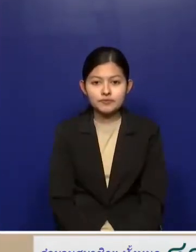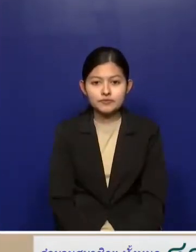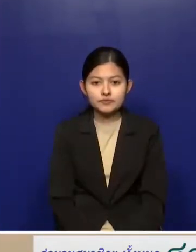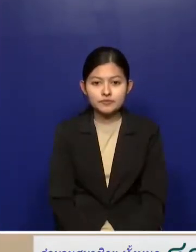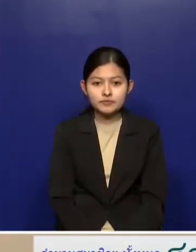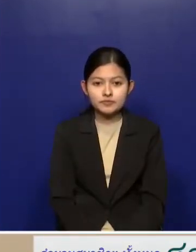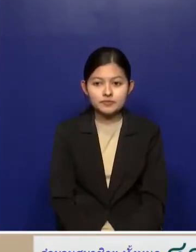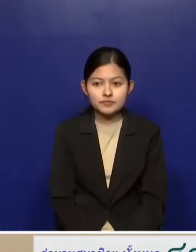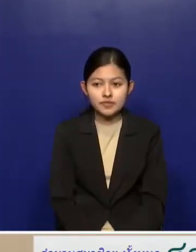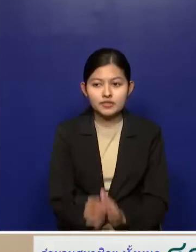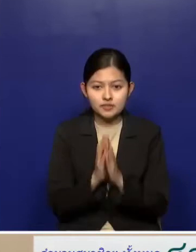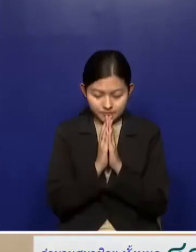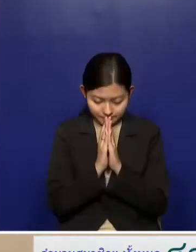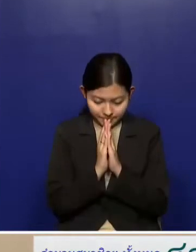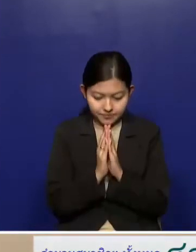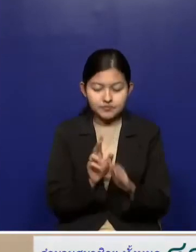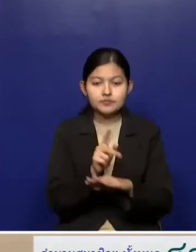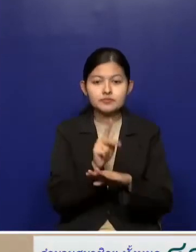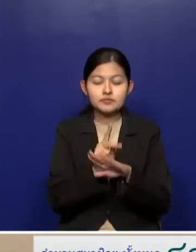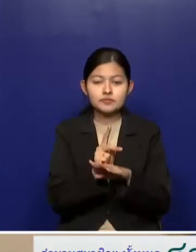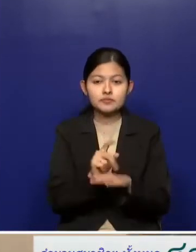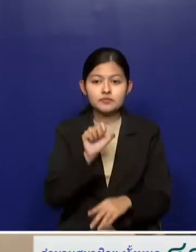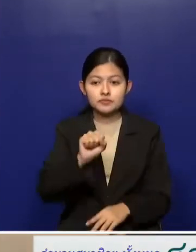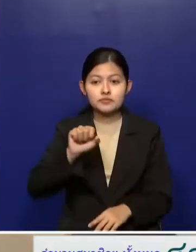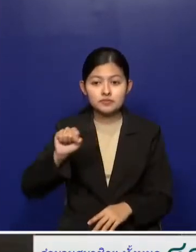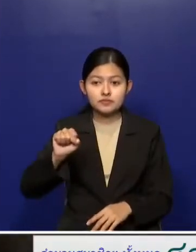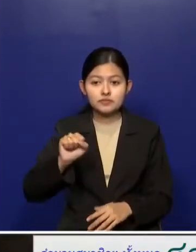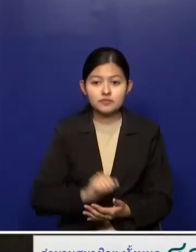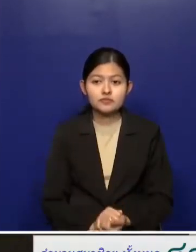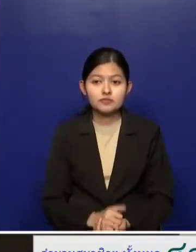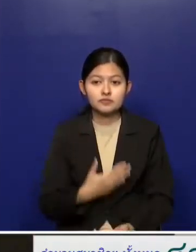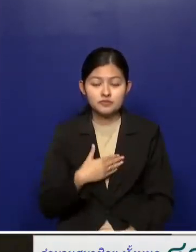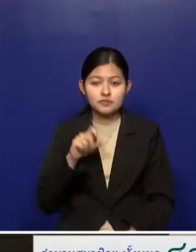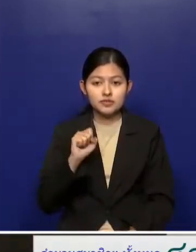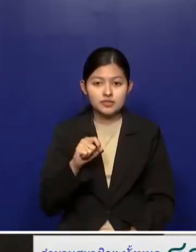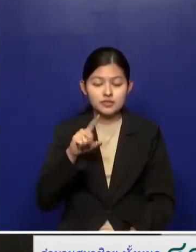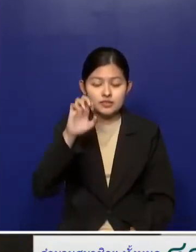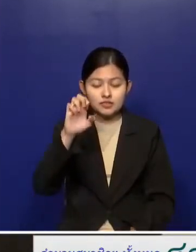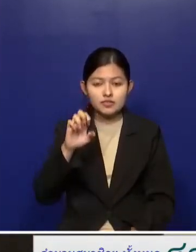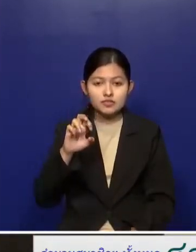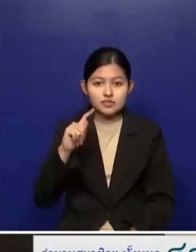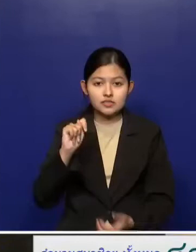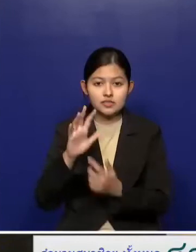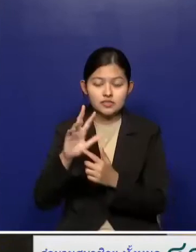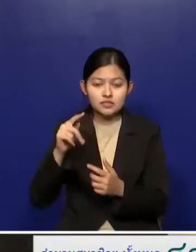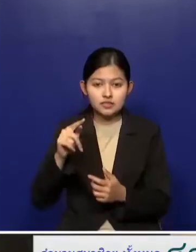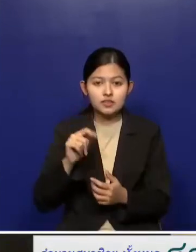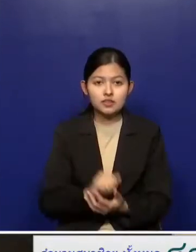กลาบเรียนทานประทานและท่านสอสอค่ะ ดิฉันสิตางพี่ไลาคตสกรรฐิการค่ะ